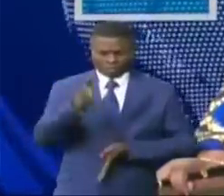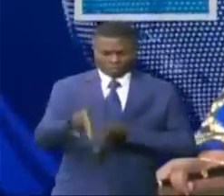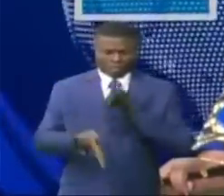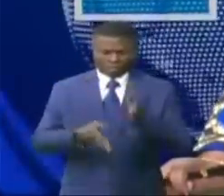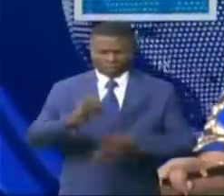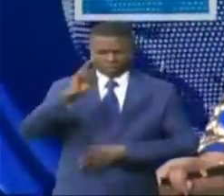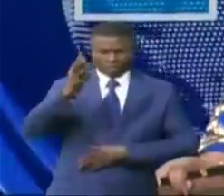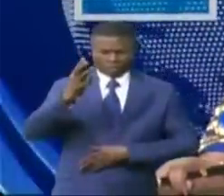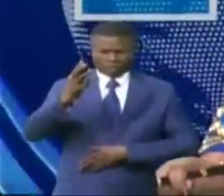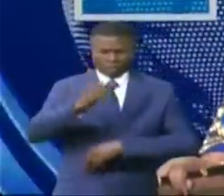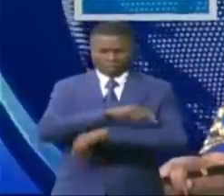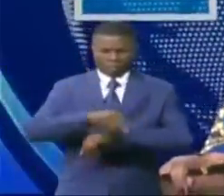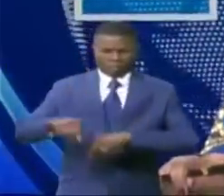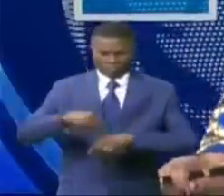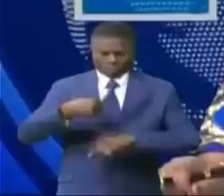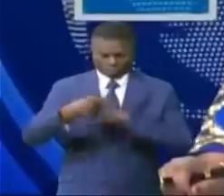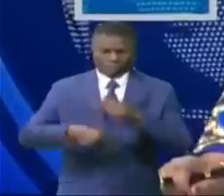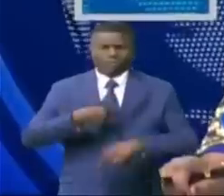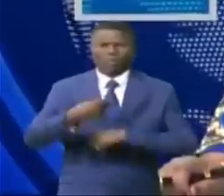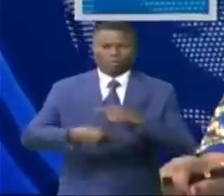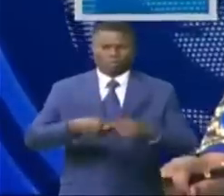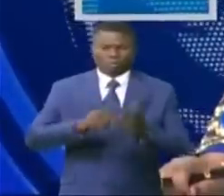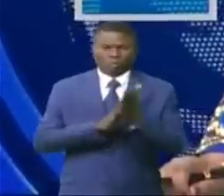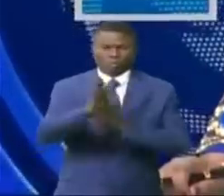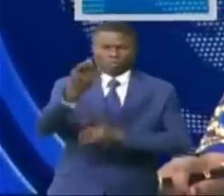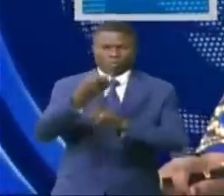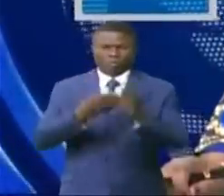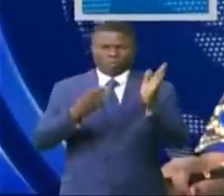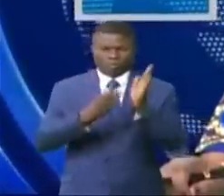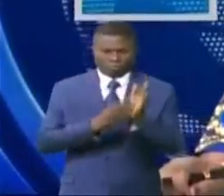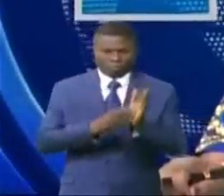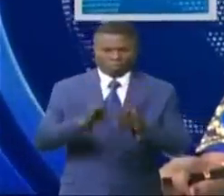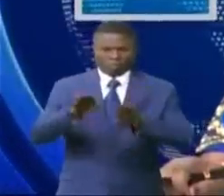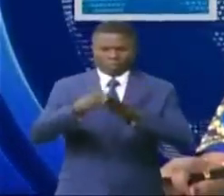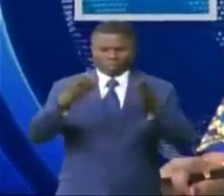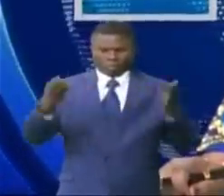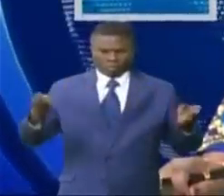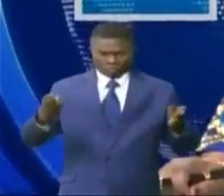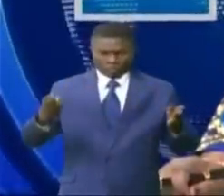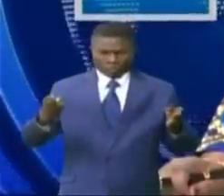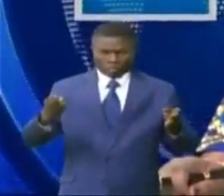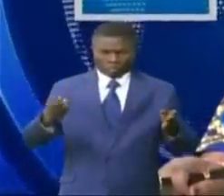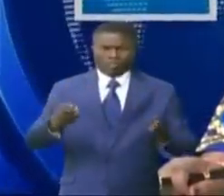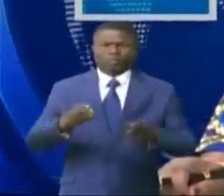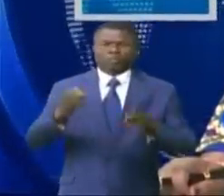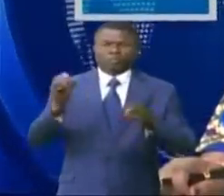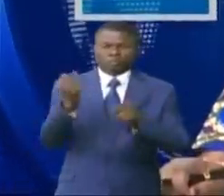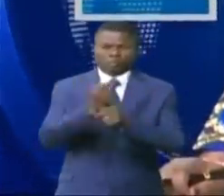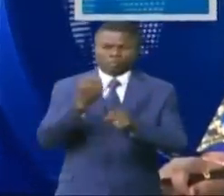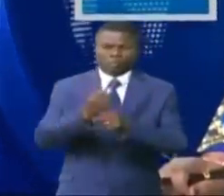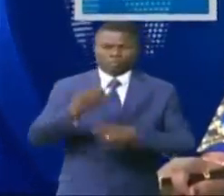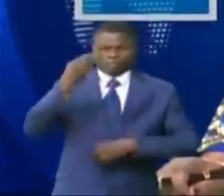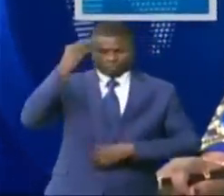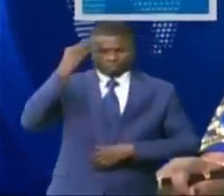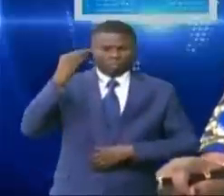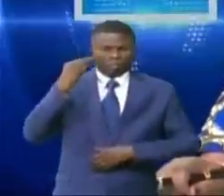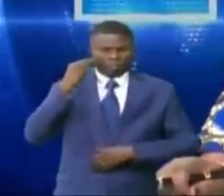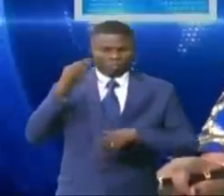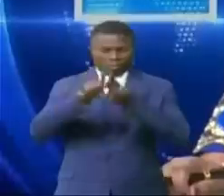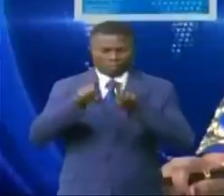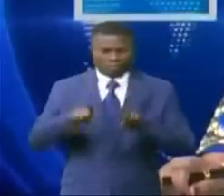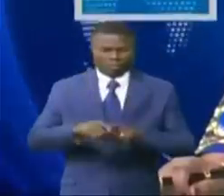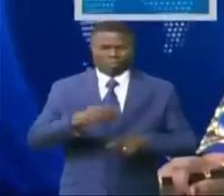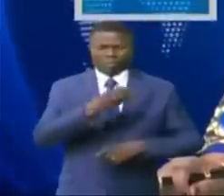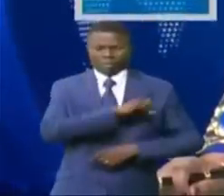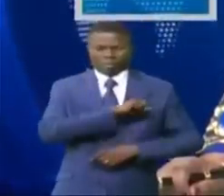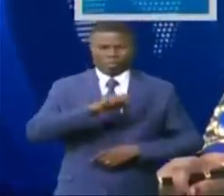troisième législative est amorcée. 15 septembre, c'était l'ouverture solennelle de la session budgétaire. Au Sénat comme à l'Assemblée nationale,